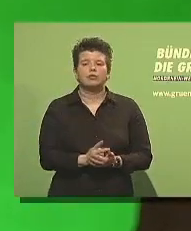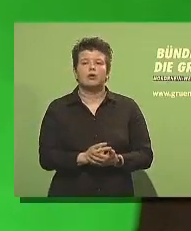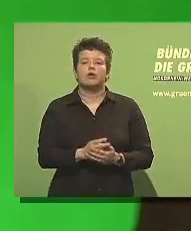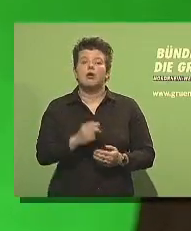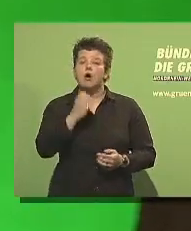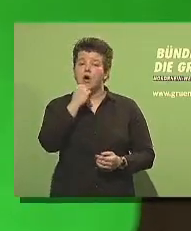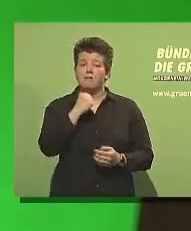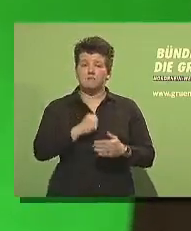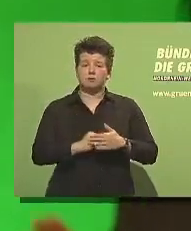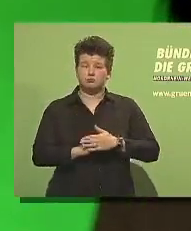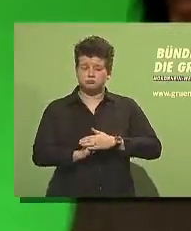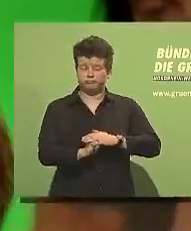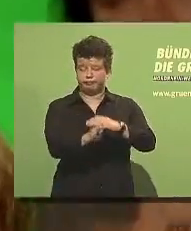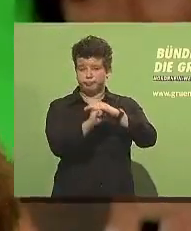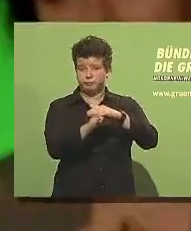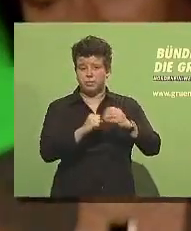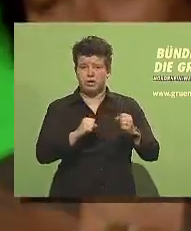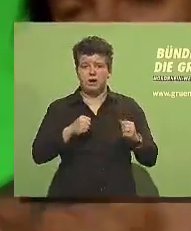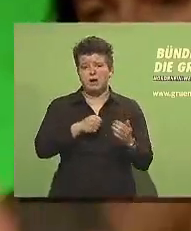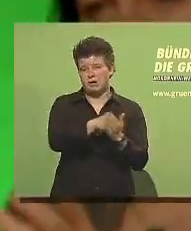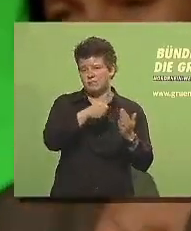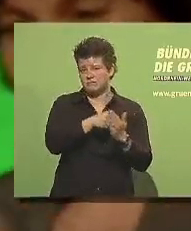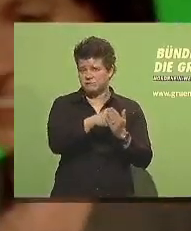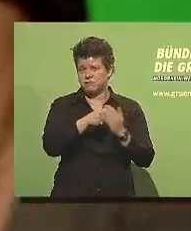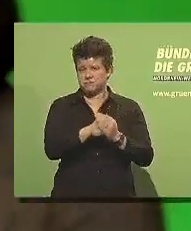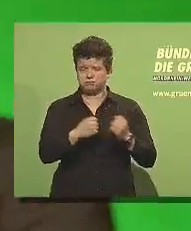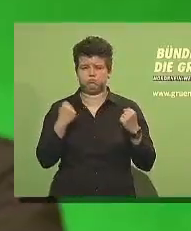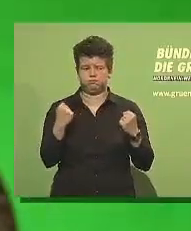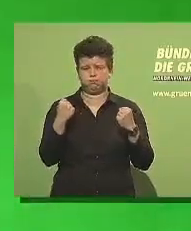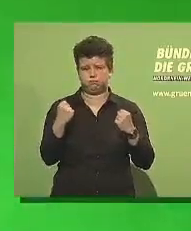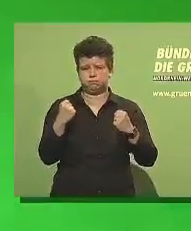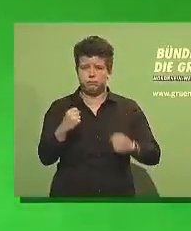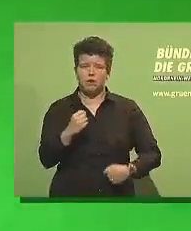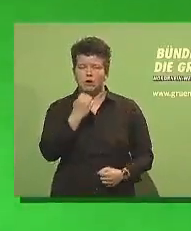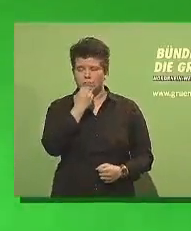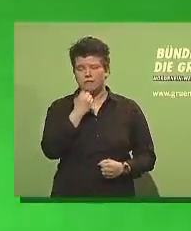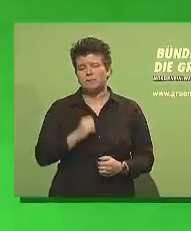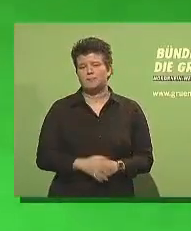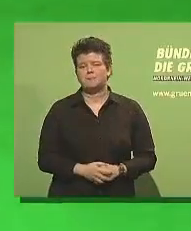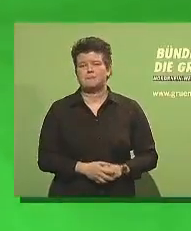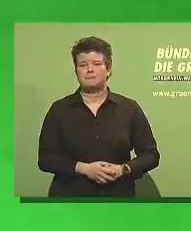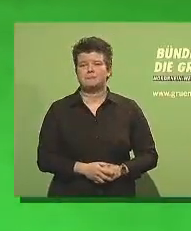Wahlkampf mit uns allen. Danke. Herzlichen Glückwunsch.